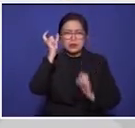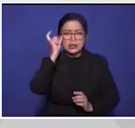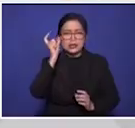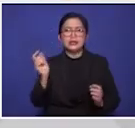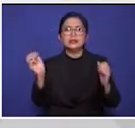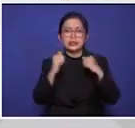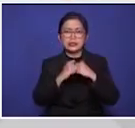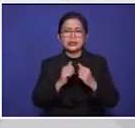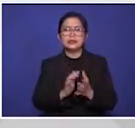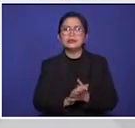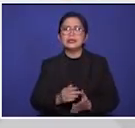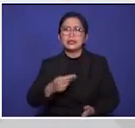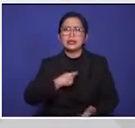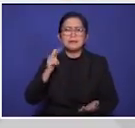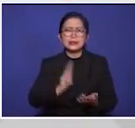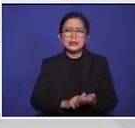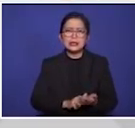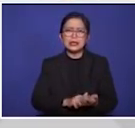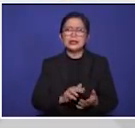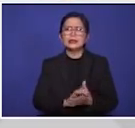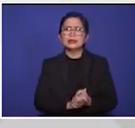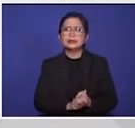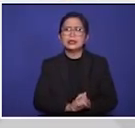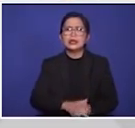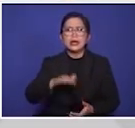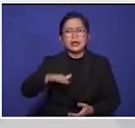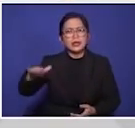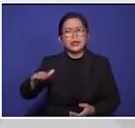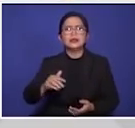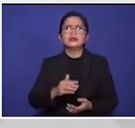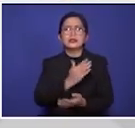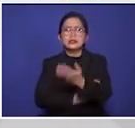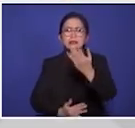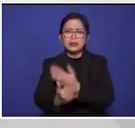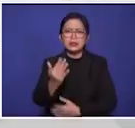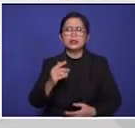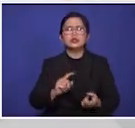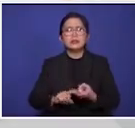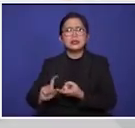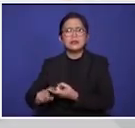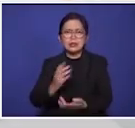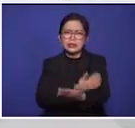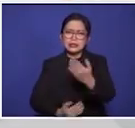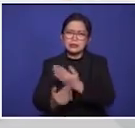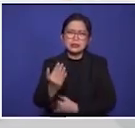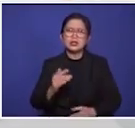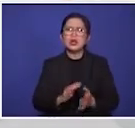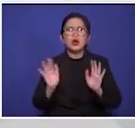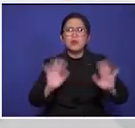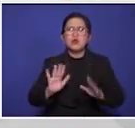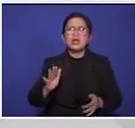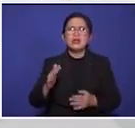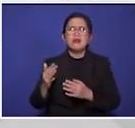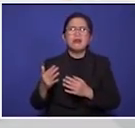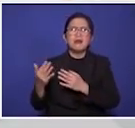bangsa yang di faabel hidup untuk memenuhi poensinya mereka bukan menjadi beban sama sekali mereka tidak butuh